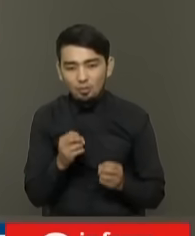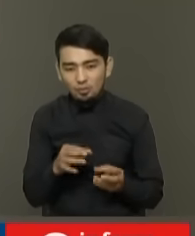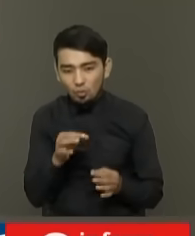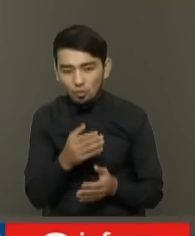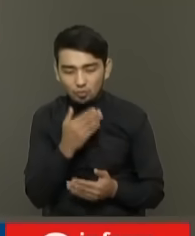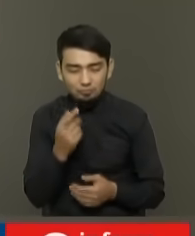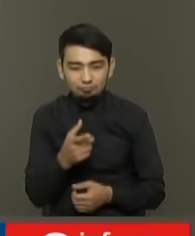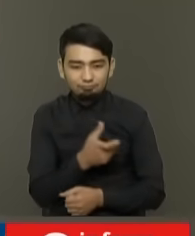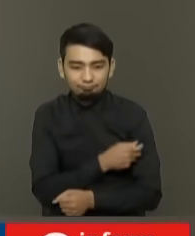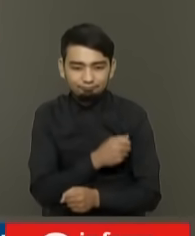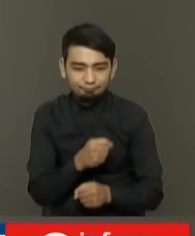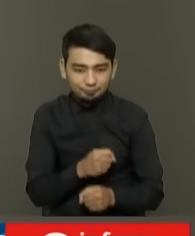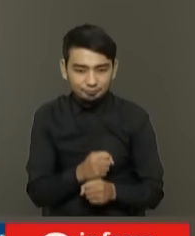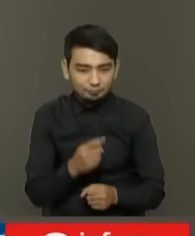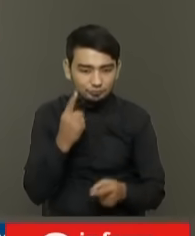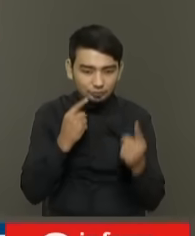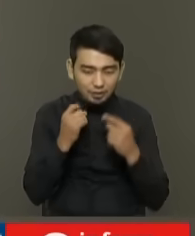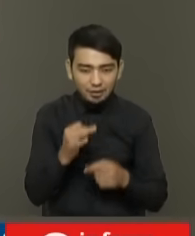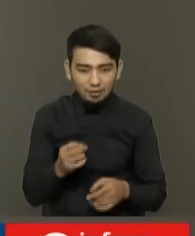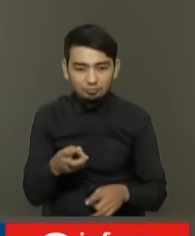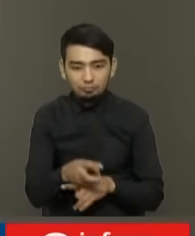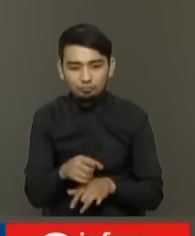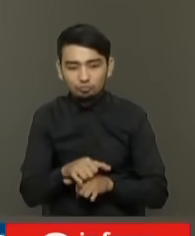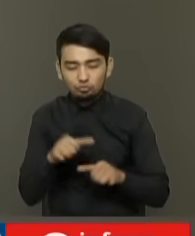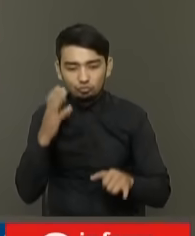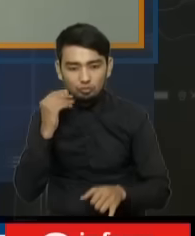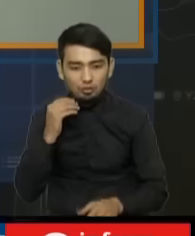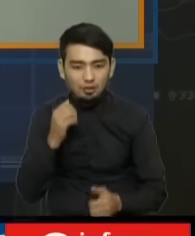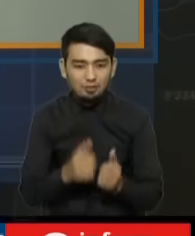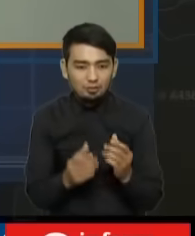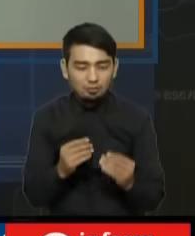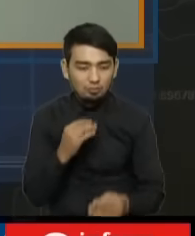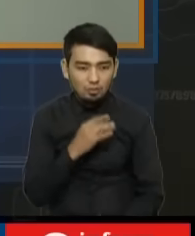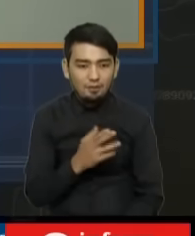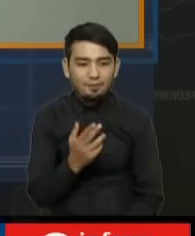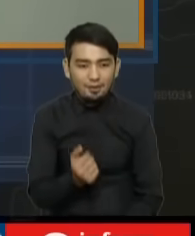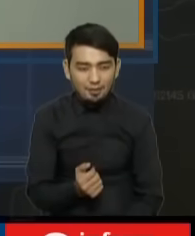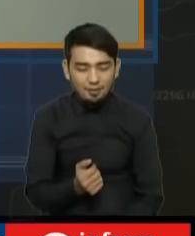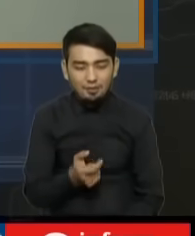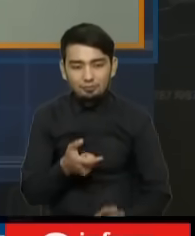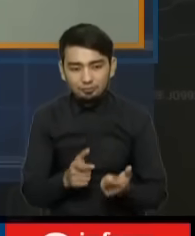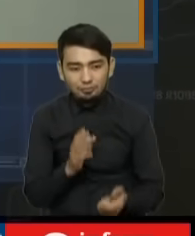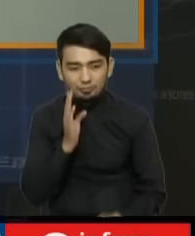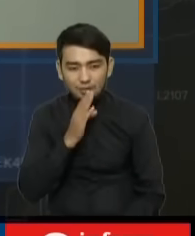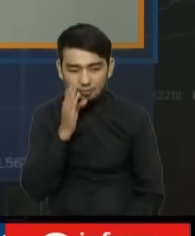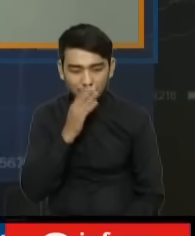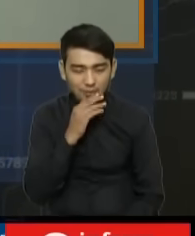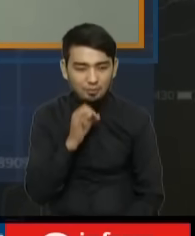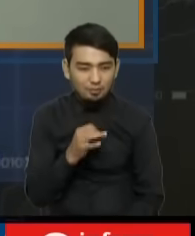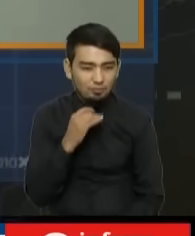жатқаннан кейін осындай салушылардың саны көбейіп келе жатыр күннен күнге. Я шынымен де, ата-аналардың